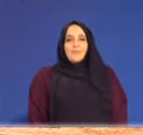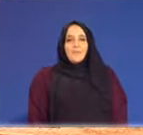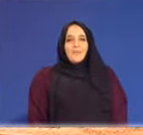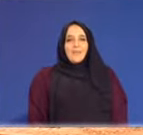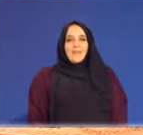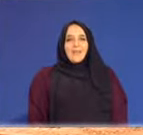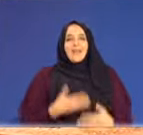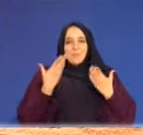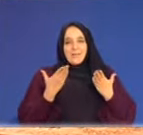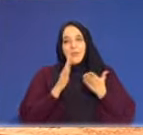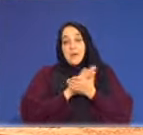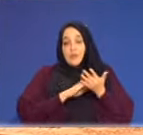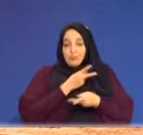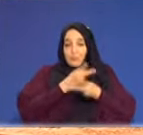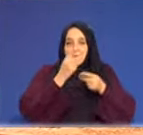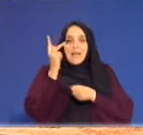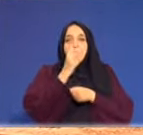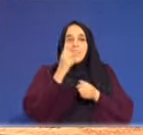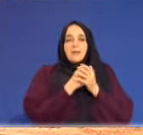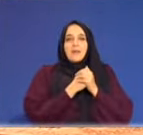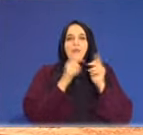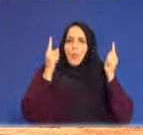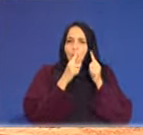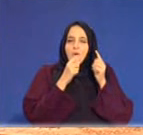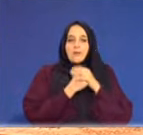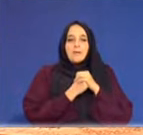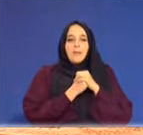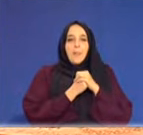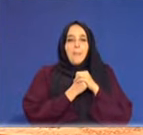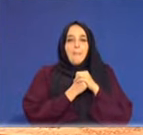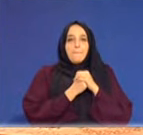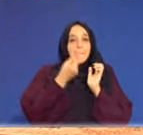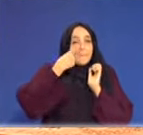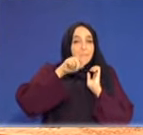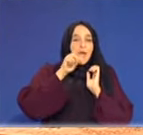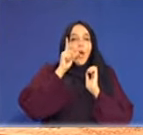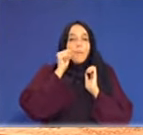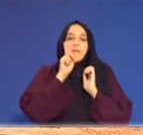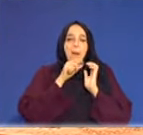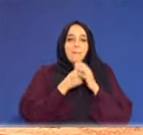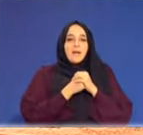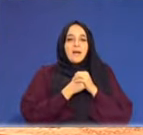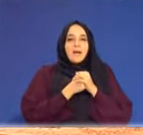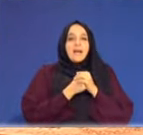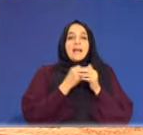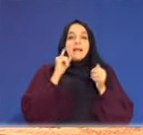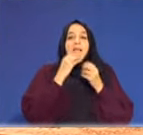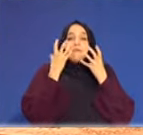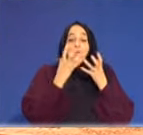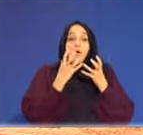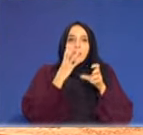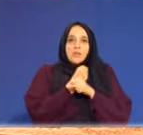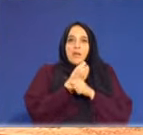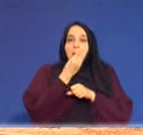باللغة القبيلية. تسمحي لي نجاح ملخص مختصر. يثمثن في استمثين إمنين الخير يفرون في